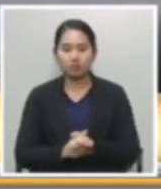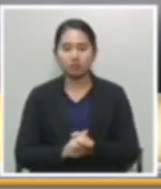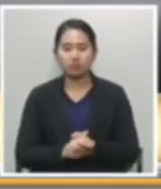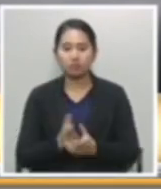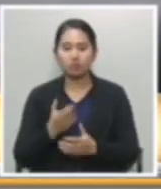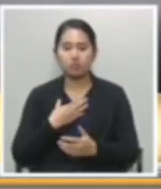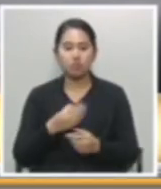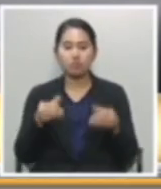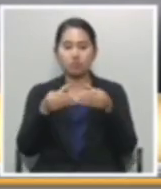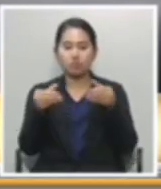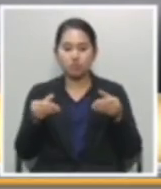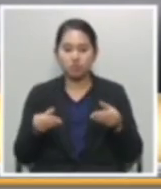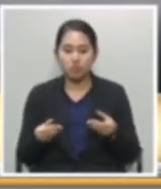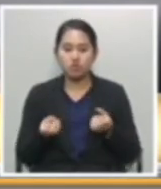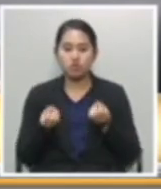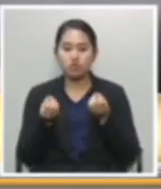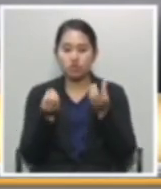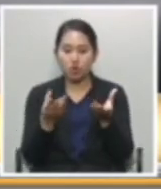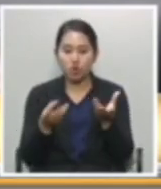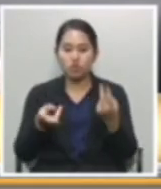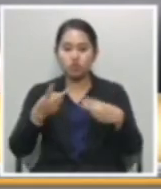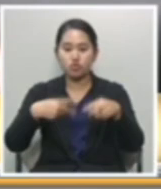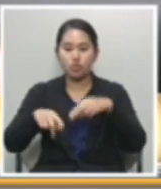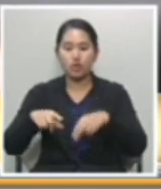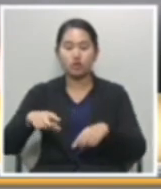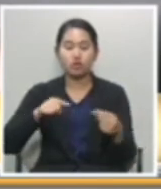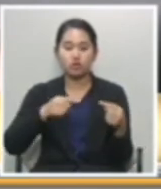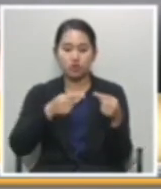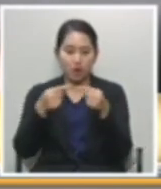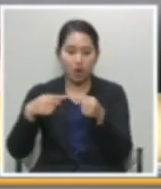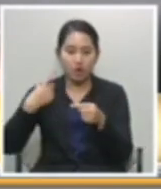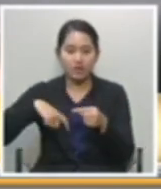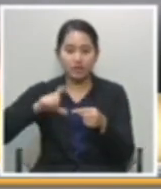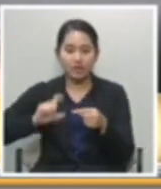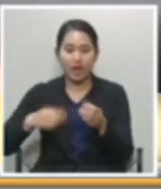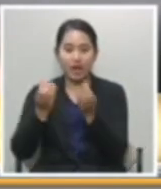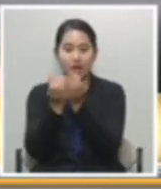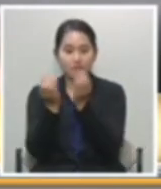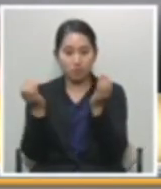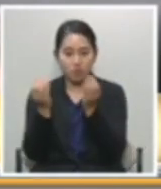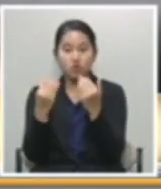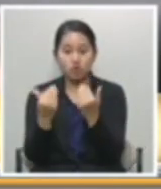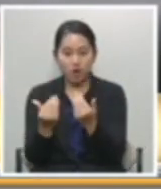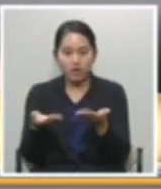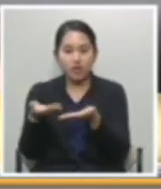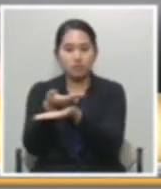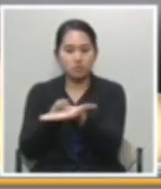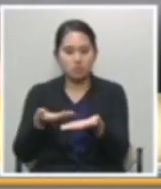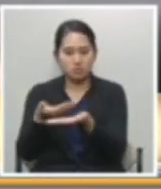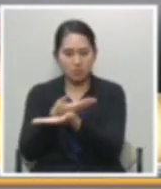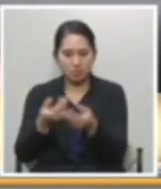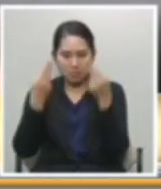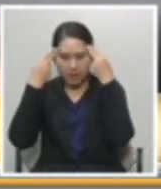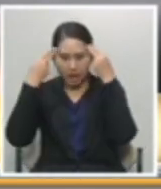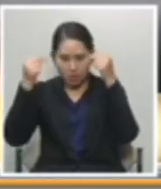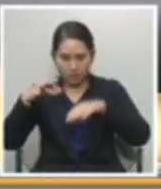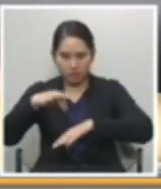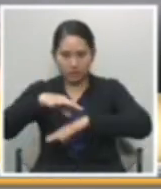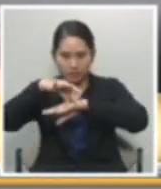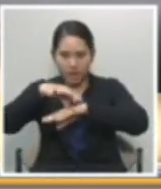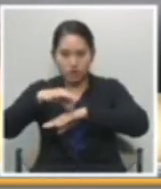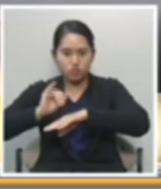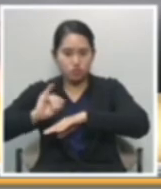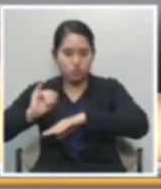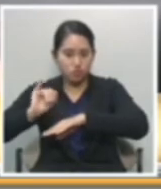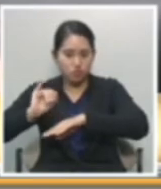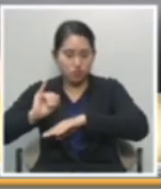วจการแผ่นดินตอนนี้ก็ไปศาลรัฐธรรมนูญแล้วนะครับก็ยังวินิจฉัยอยู่ว่าเอ๊ะนี่เป็นนายกถูกต้องไหมนะครับต